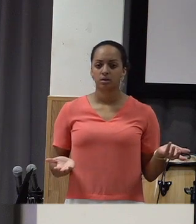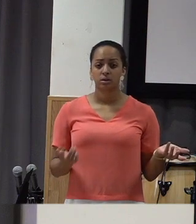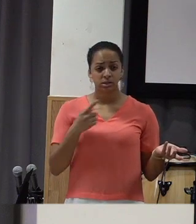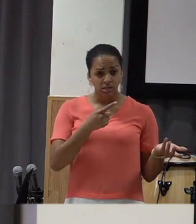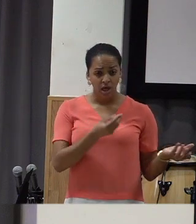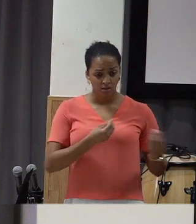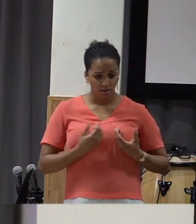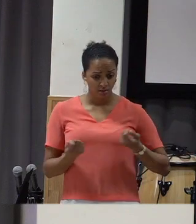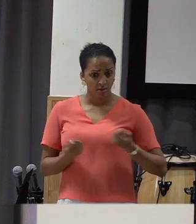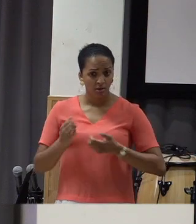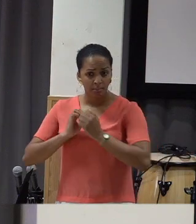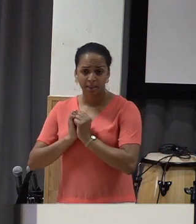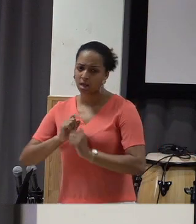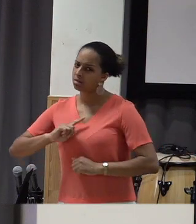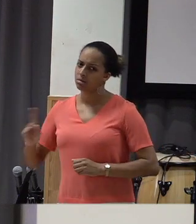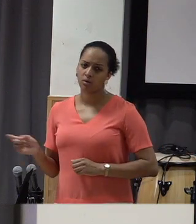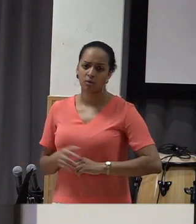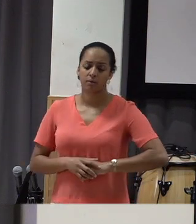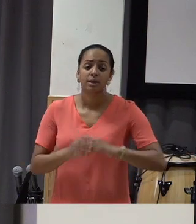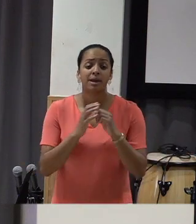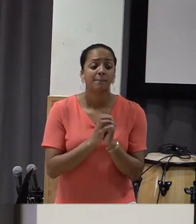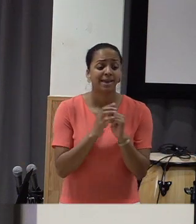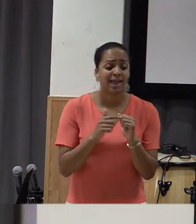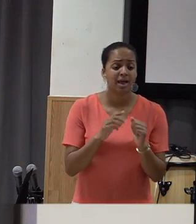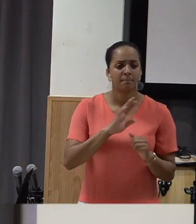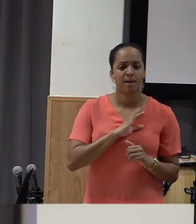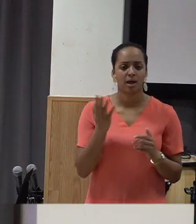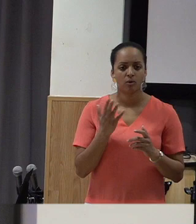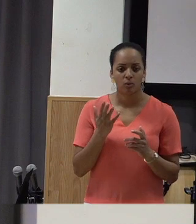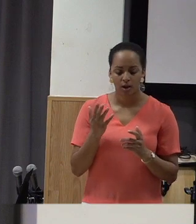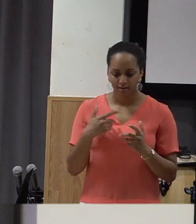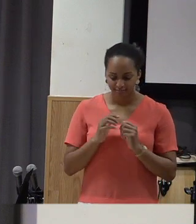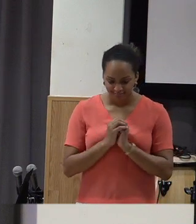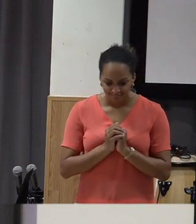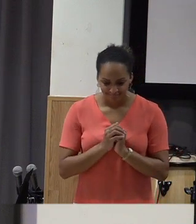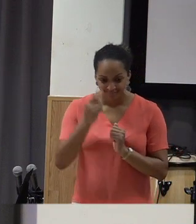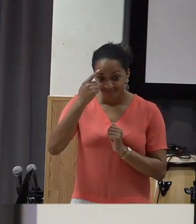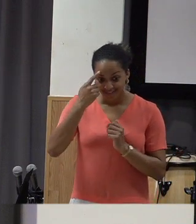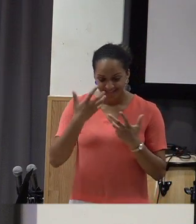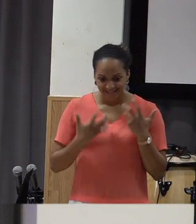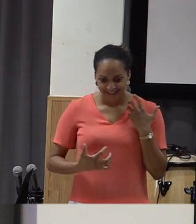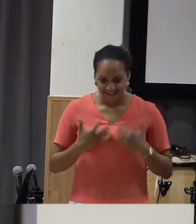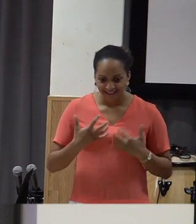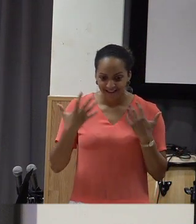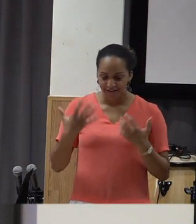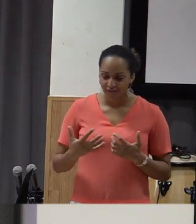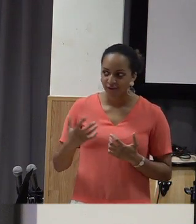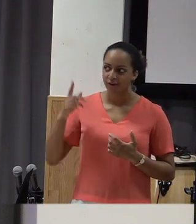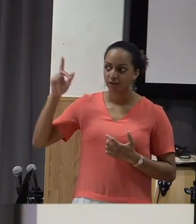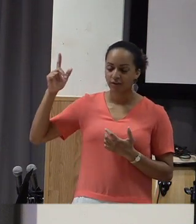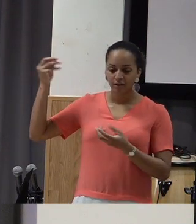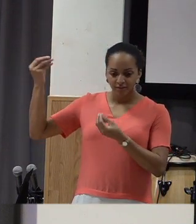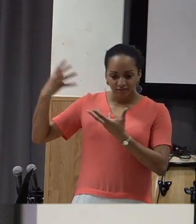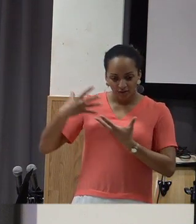Une prière selon Dieu est motivée par sa parole et par le désir de le voir agir dans nos